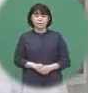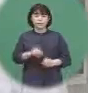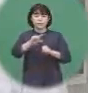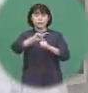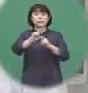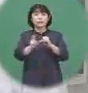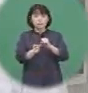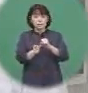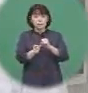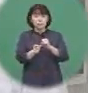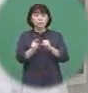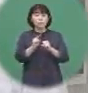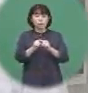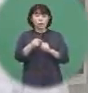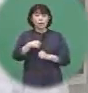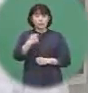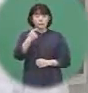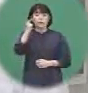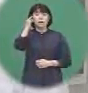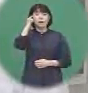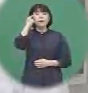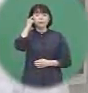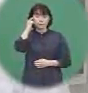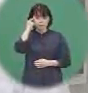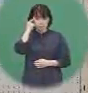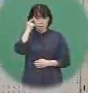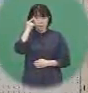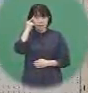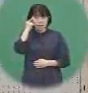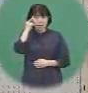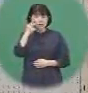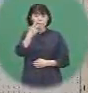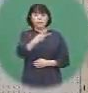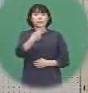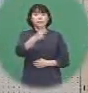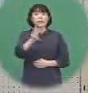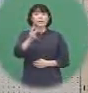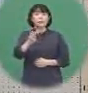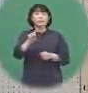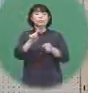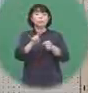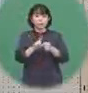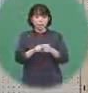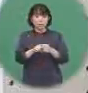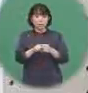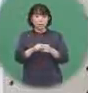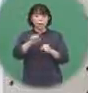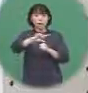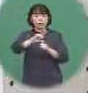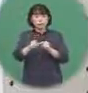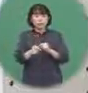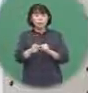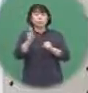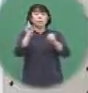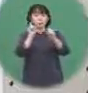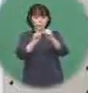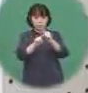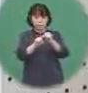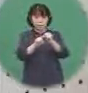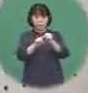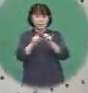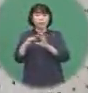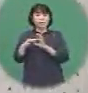sdg ずを自分ごととして捉えていただいてい2030年のsdg ズーム目標